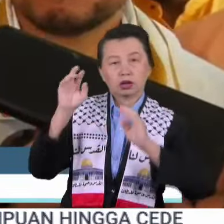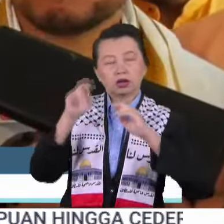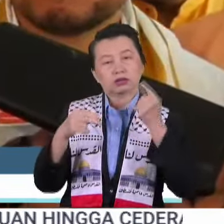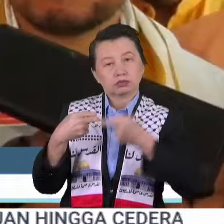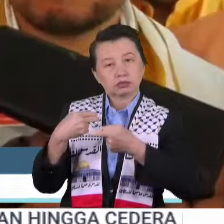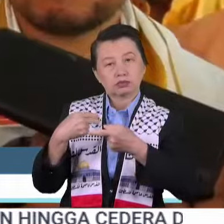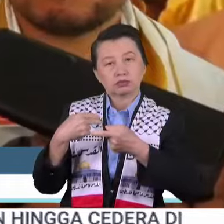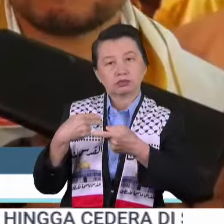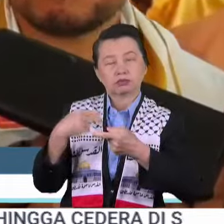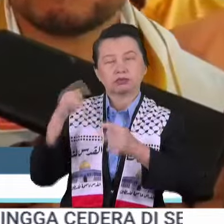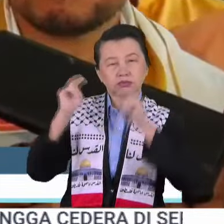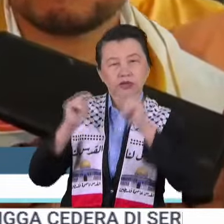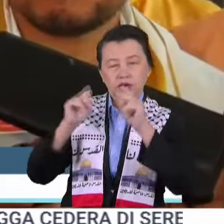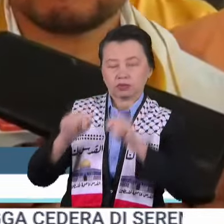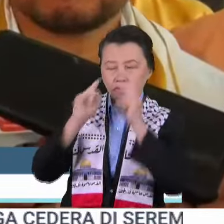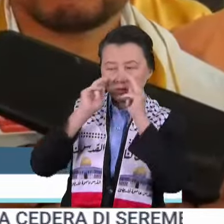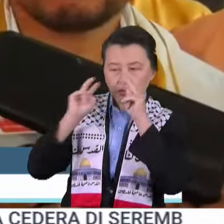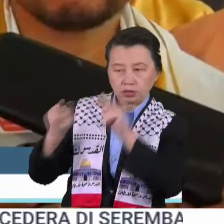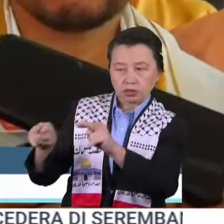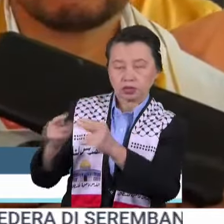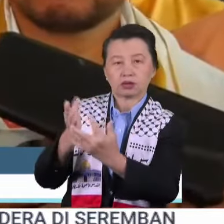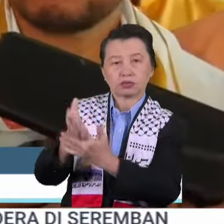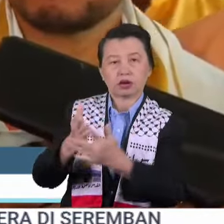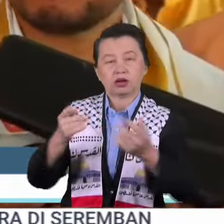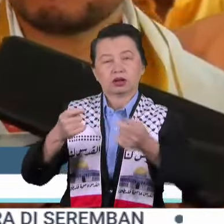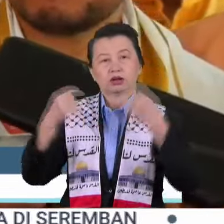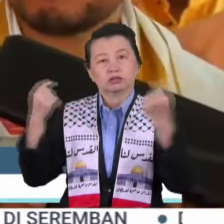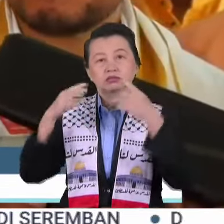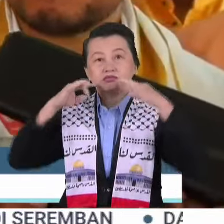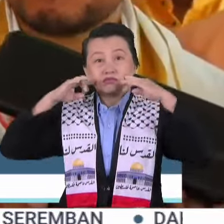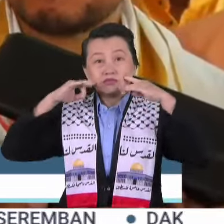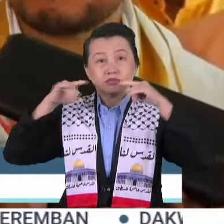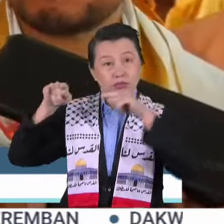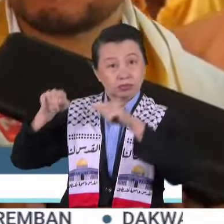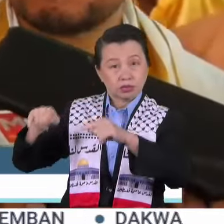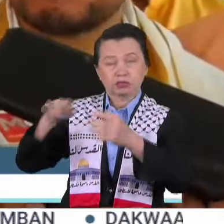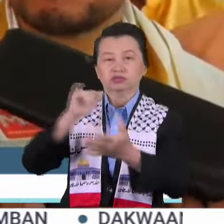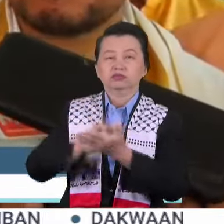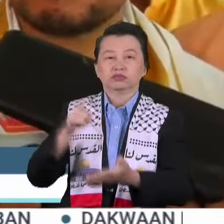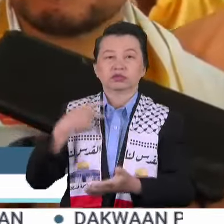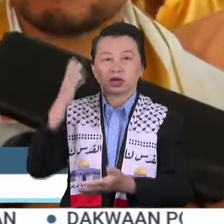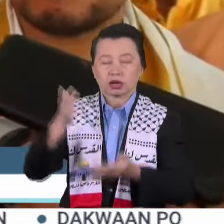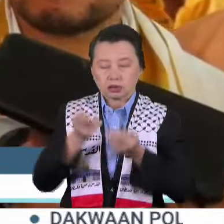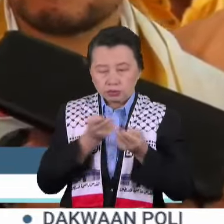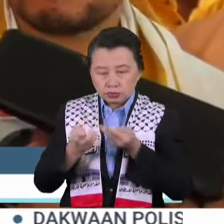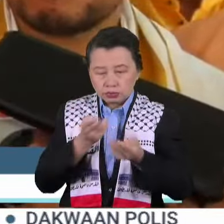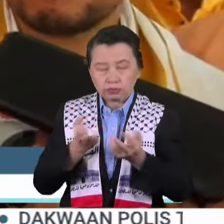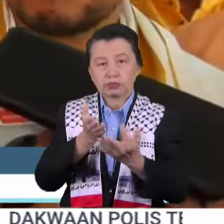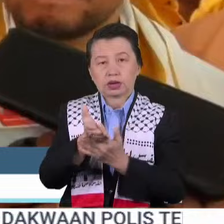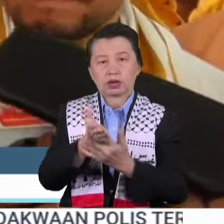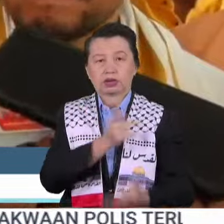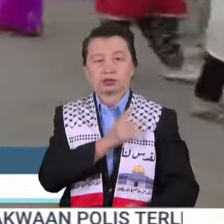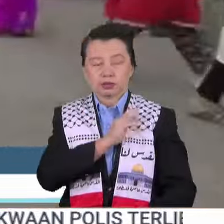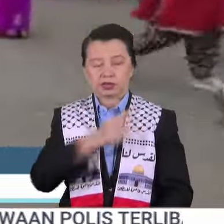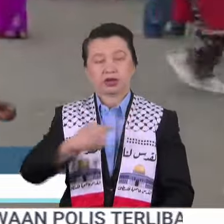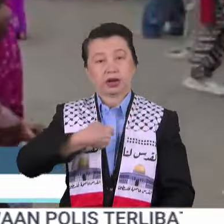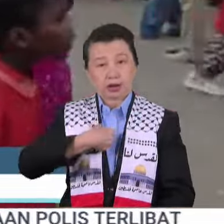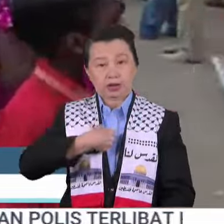yang kita dapat lihat melalui perayaan Thai Pusam ini, dan itulah satu perkara yang kita akan uruskan melalui kementerian